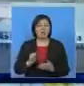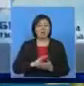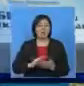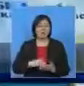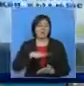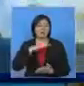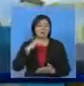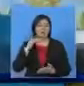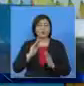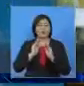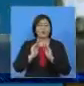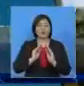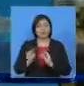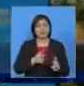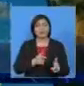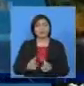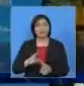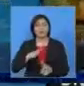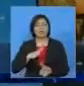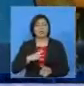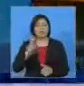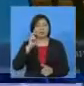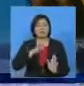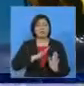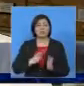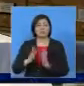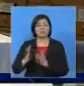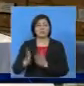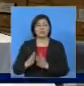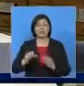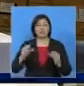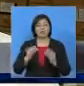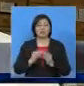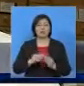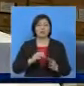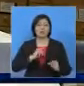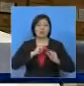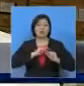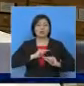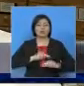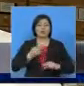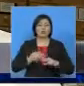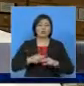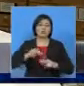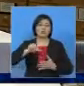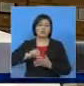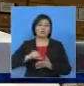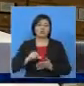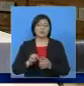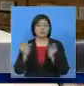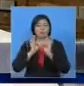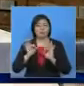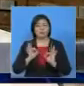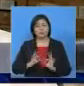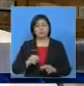болады, міндетті түрде біздің өзіміздің кітапханамызда үйірмелер жұмыс жасайды. Сол үйірмелердің мүшелері өнерпаз болсын,